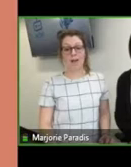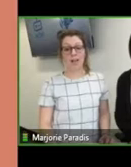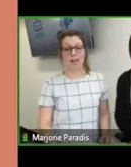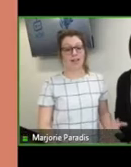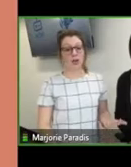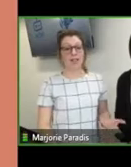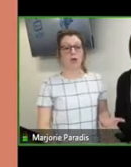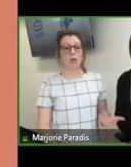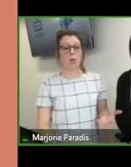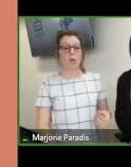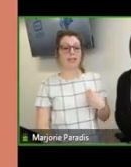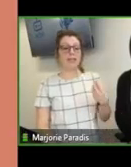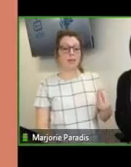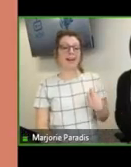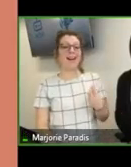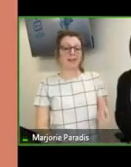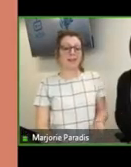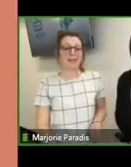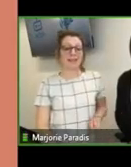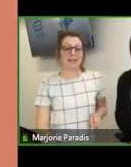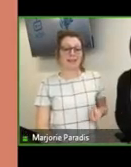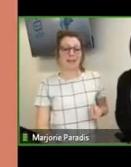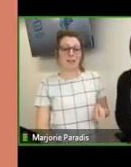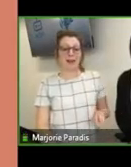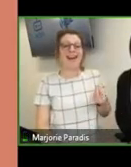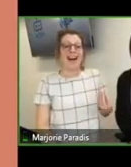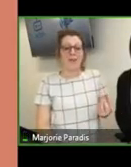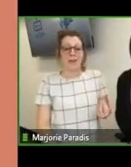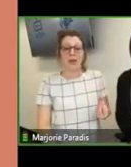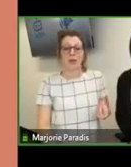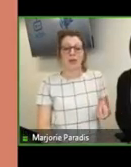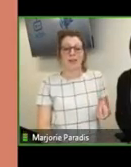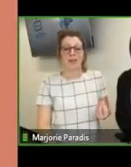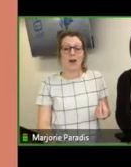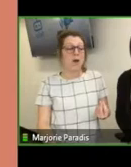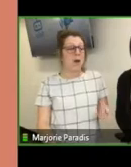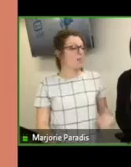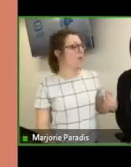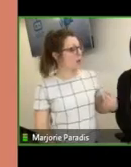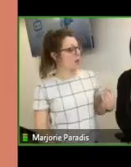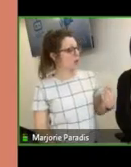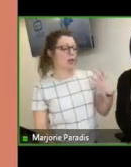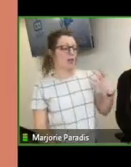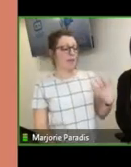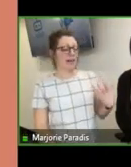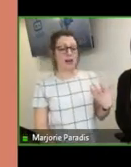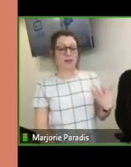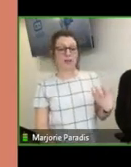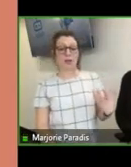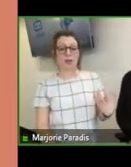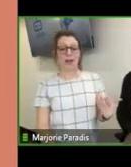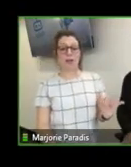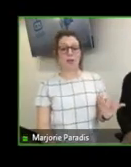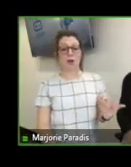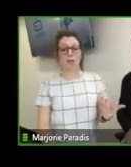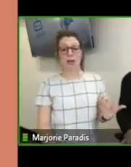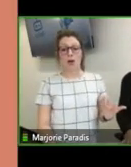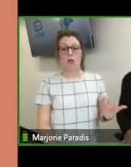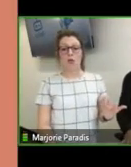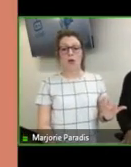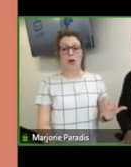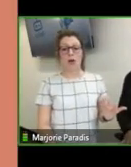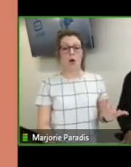voilà, donc c'est ce qu'on vous proposait, d'appréhender les impacts avant de prendre une décision. Mais une fois qu'on a comme appréhendé tout ça, ben, vient le